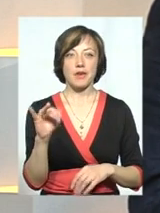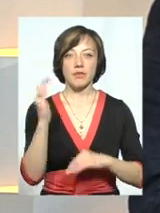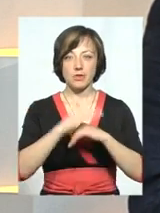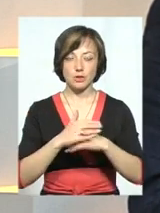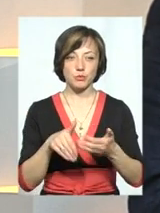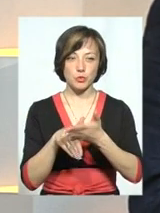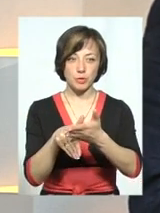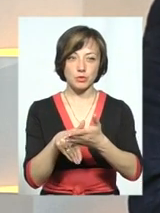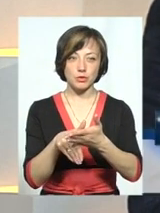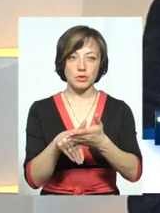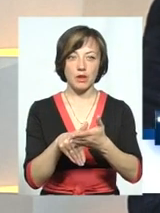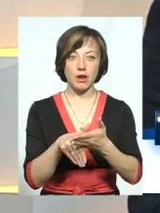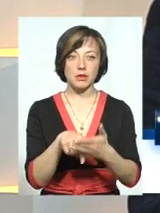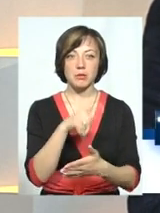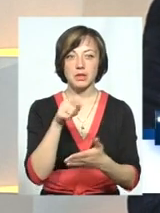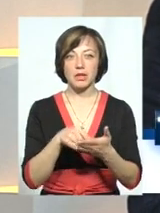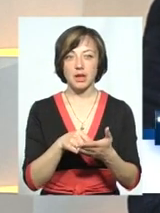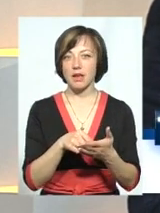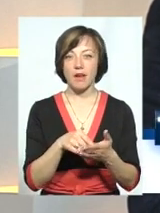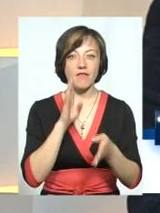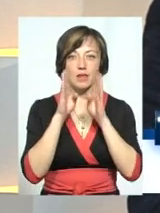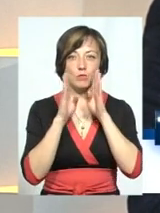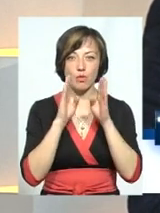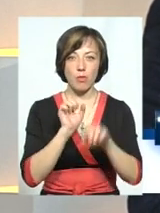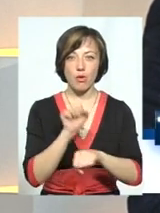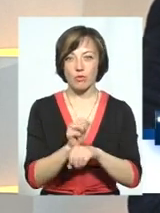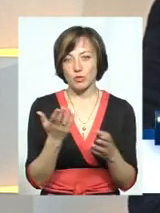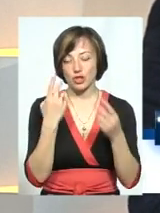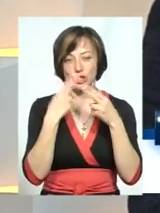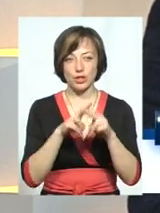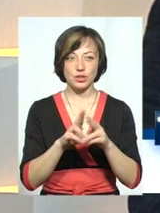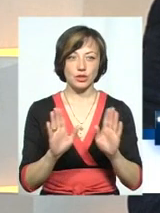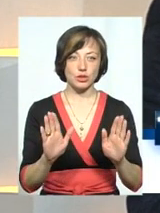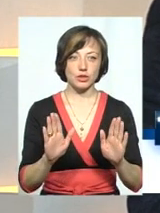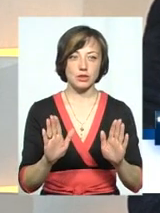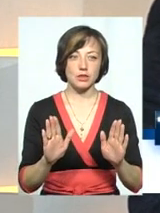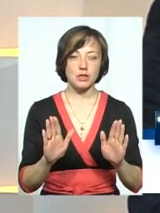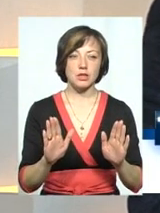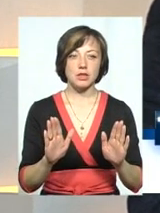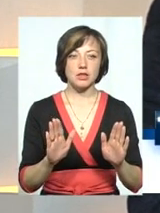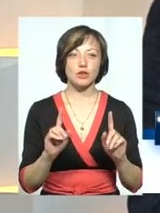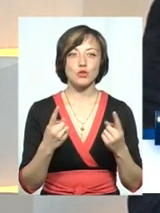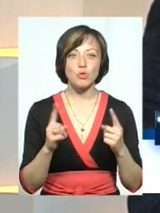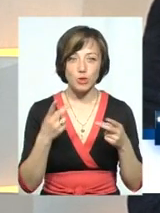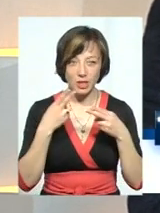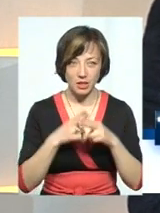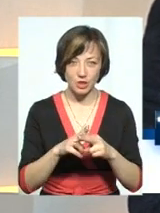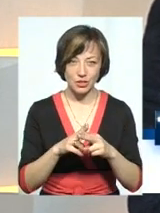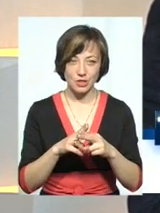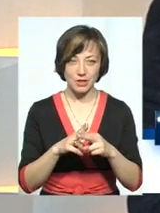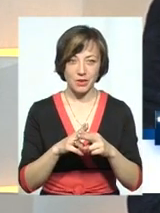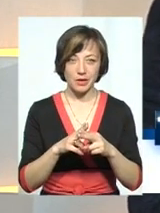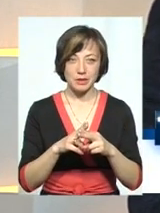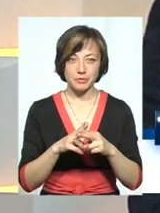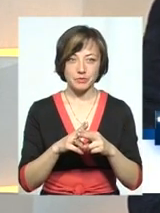ввечері вам допоможемо. Я не думаю, що це питання, що Facebook блокує, це якесь технічне, напевно, питання. Можливо, так. Це просто... Ні, ну чому ж технічне?